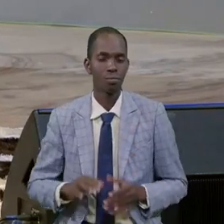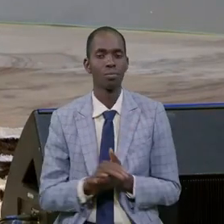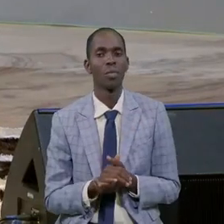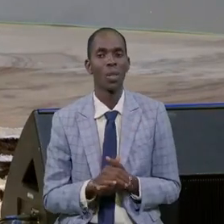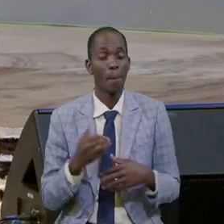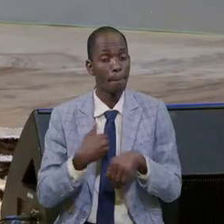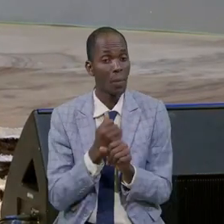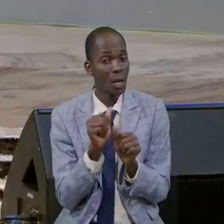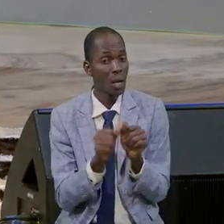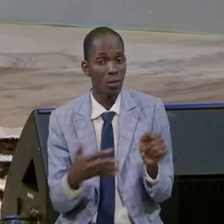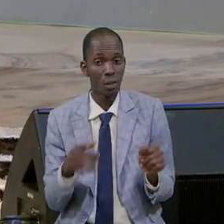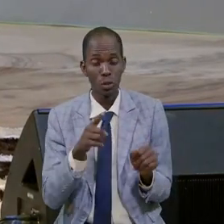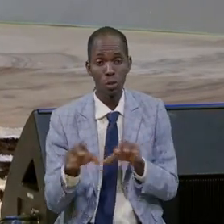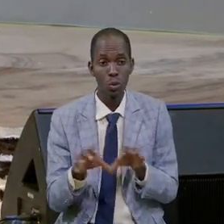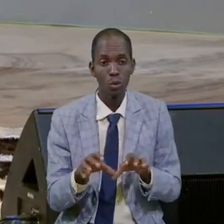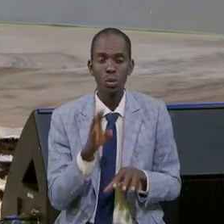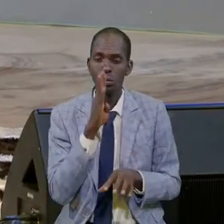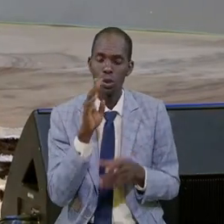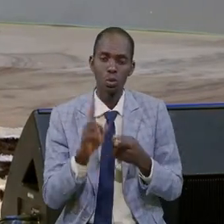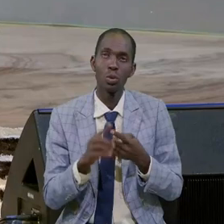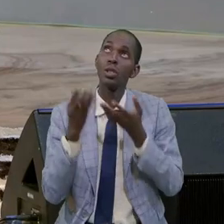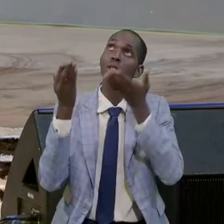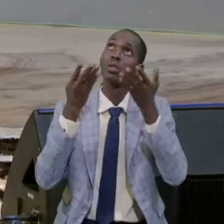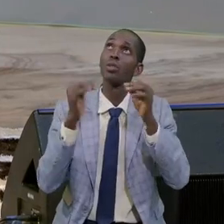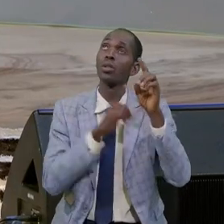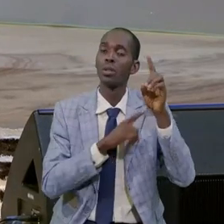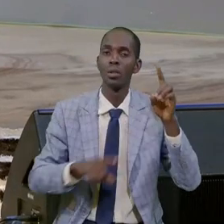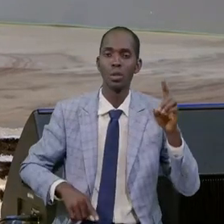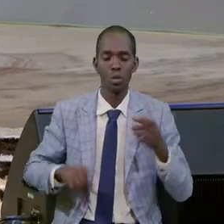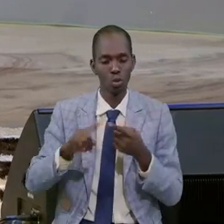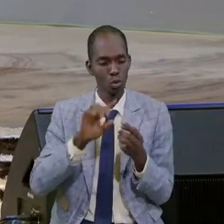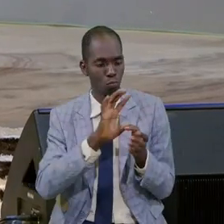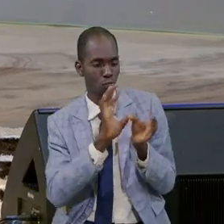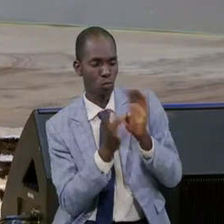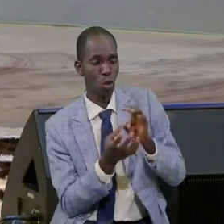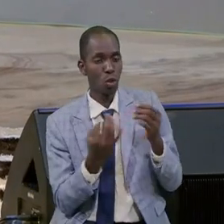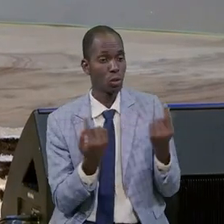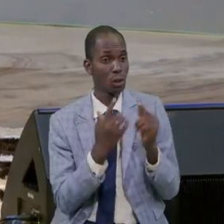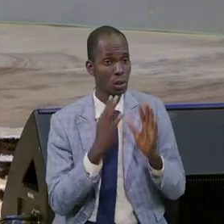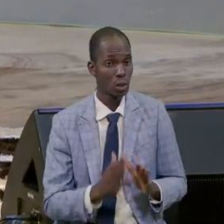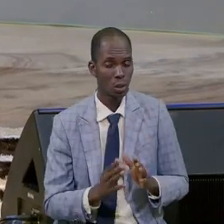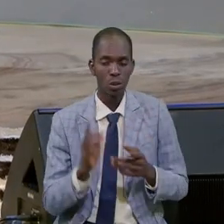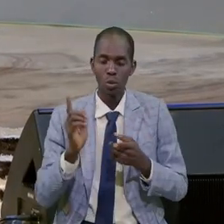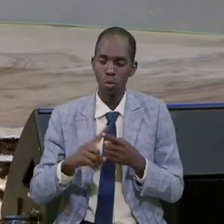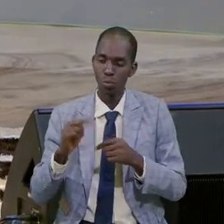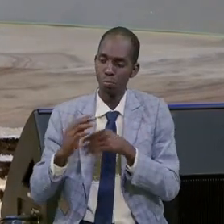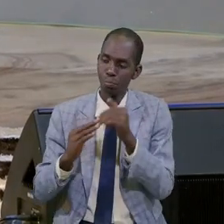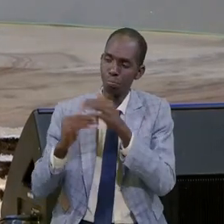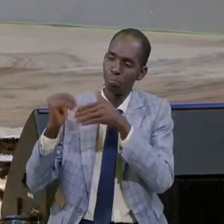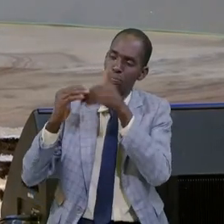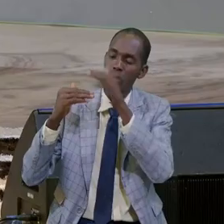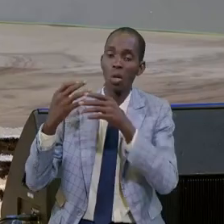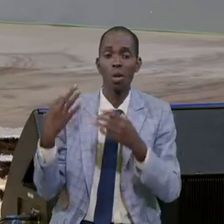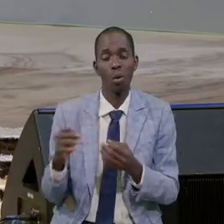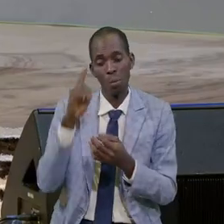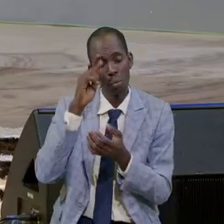Alors que tout ce que vous faites soit amené au service du Seigneur, soit pour la conversion des pécheurs, soit pour l'édification